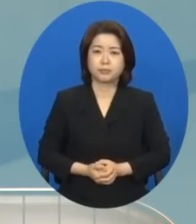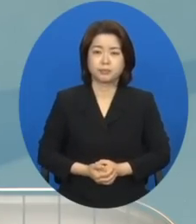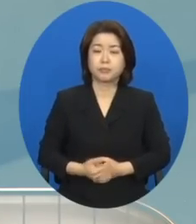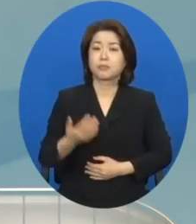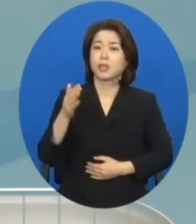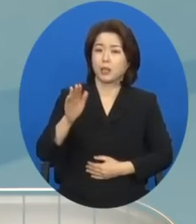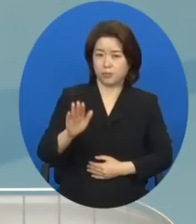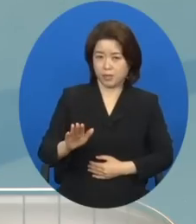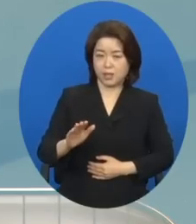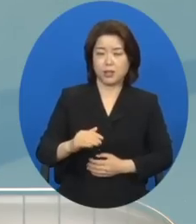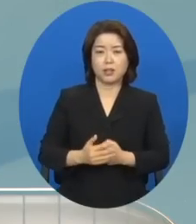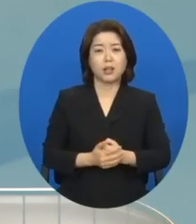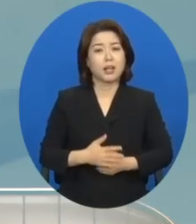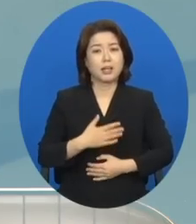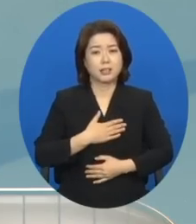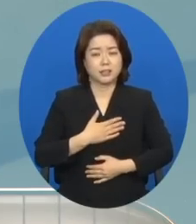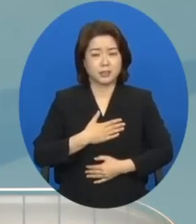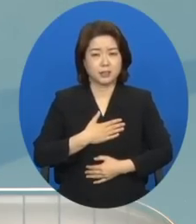그런데 저는